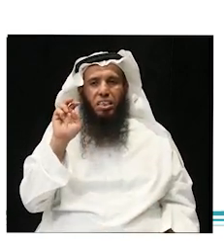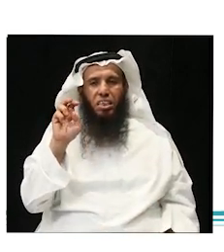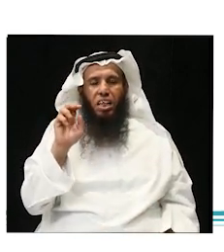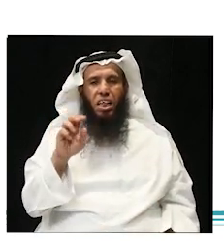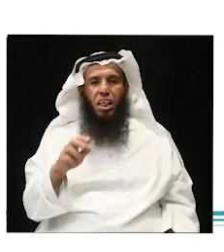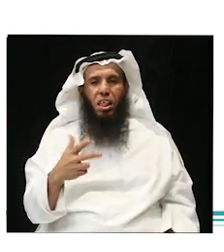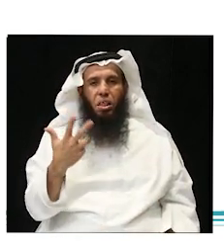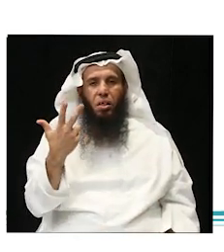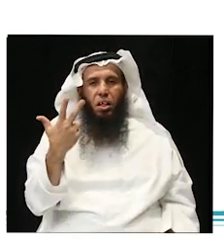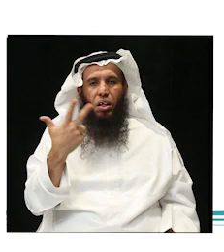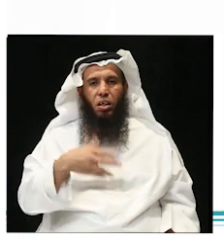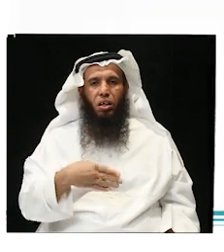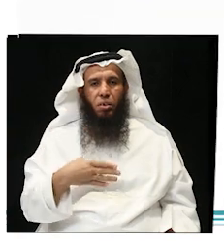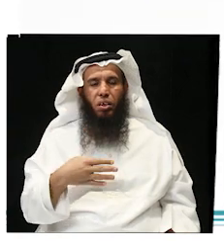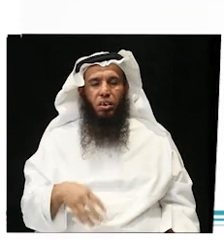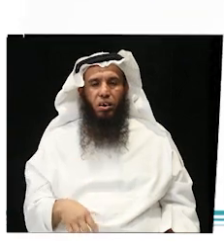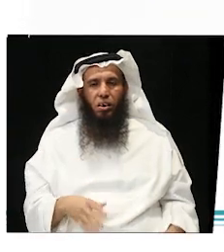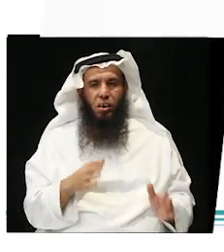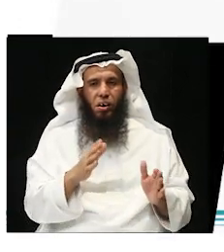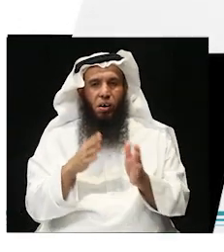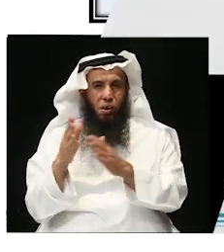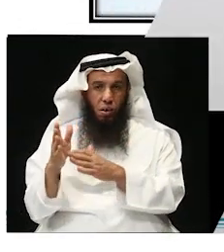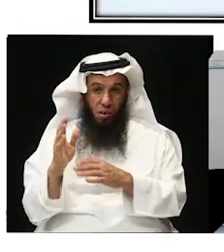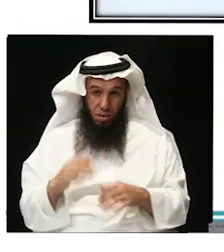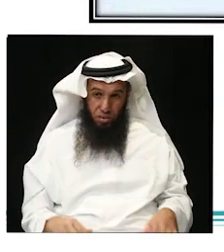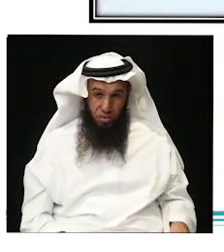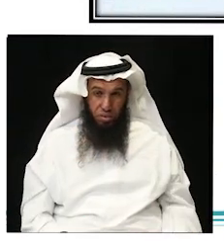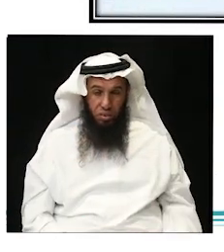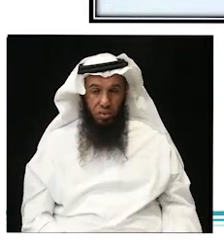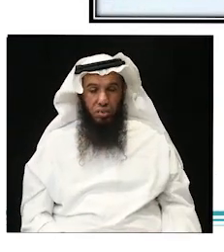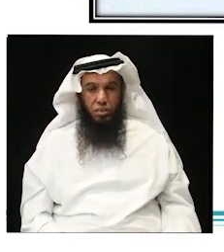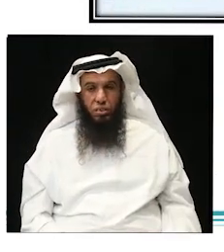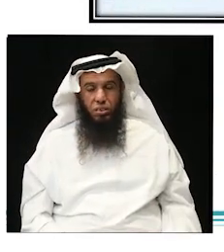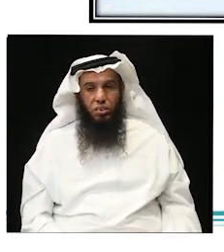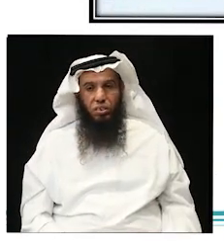وما علاماته؟ طيب الحب في الله هو أن